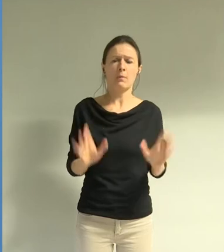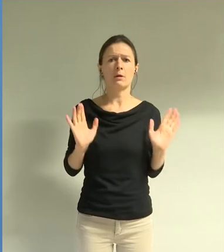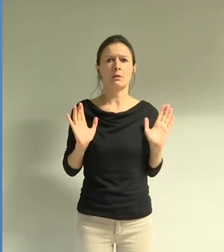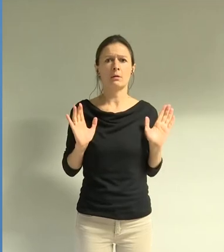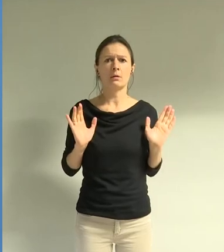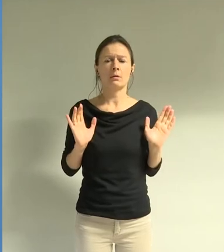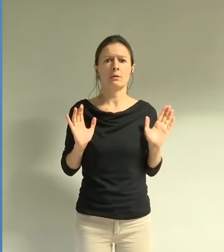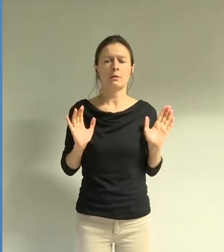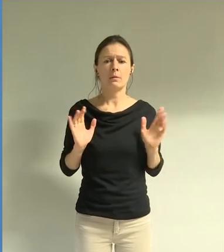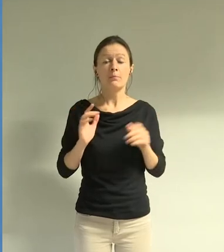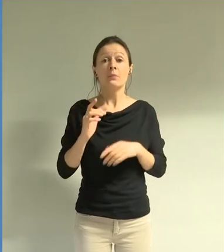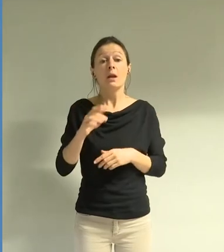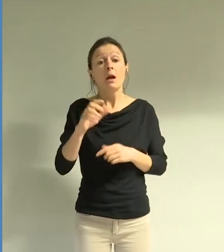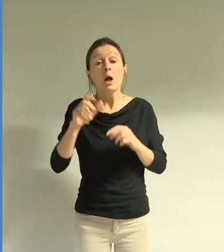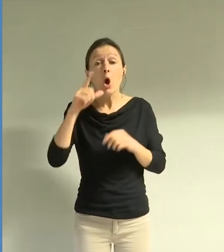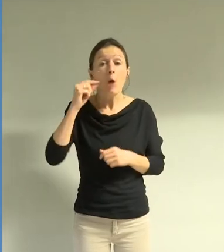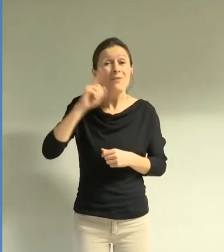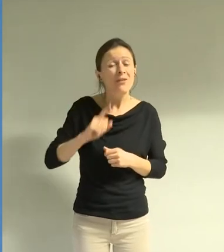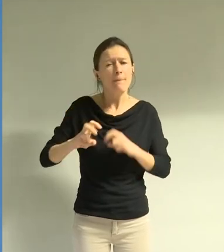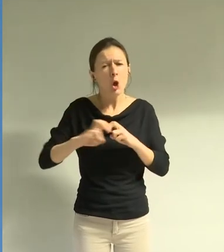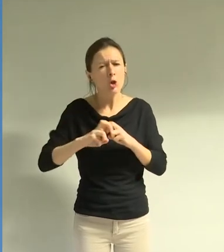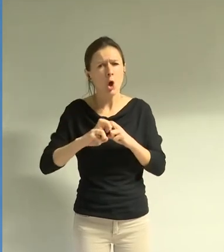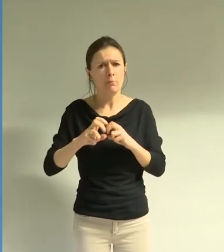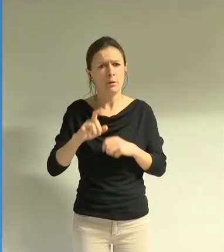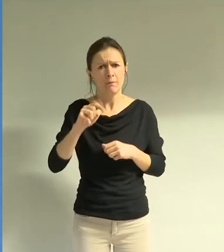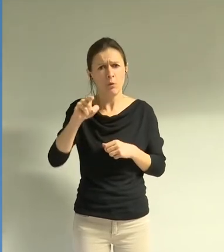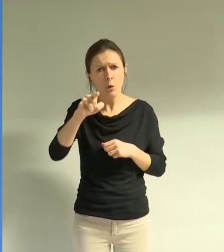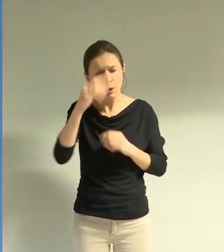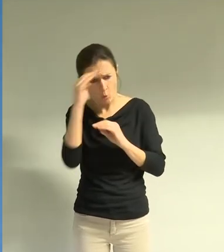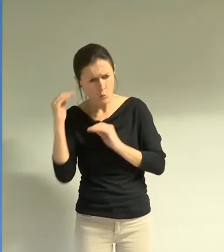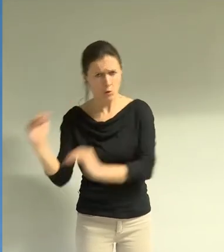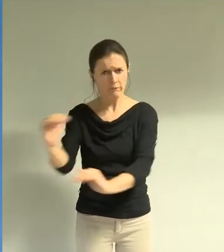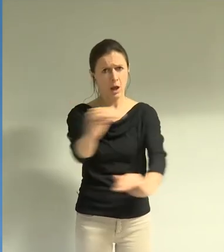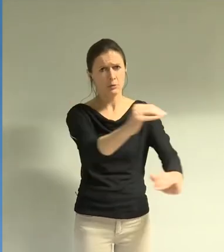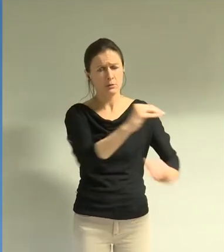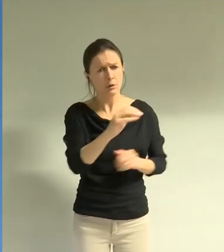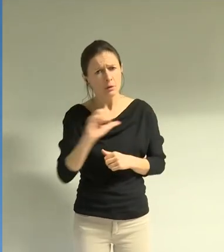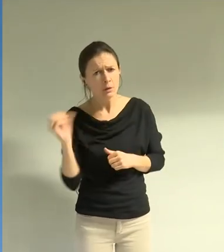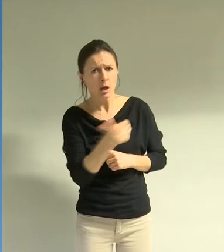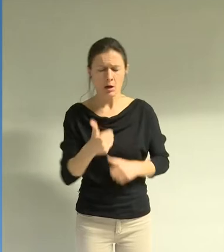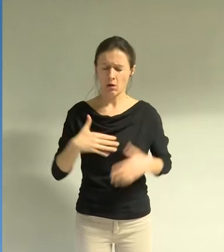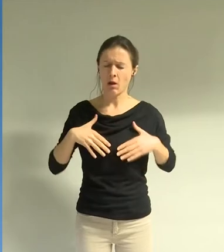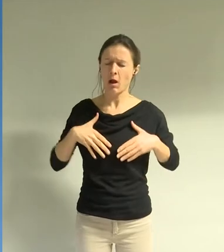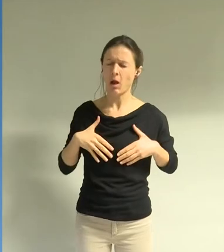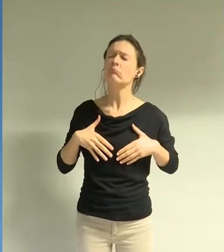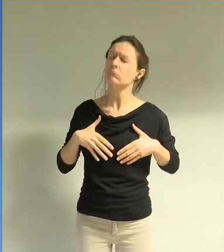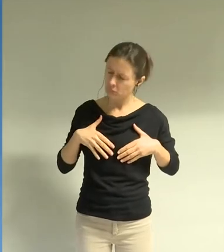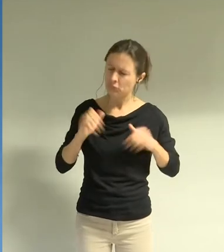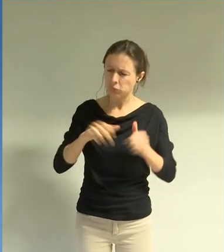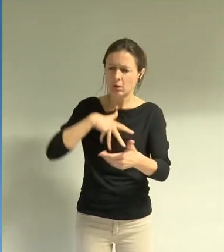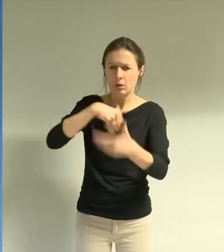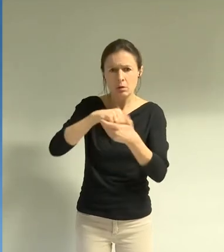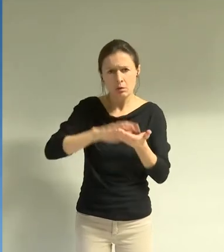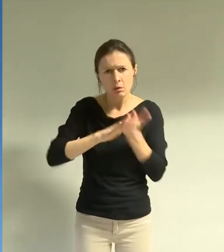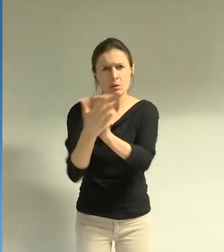confiance dans leur capacité à intégrer les enjeux de la transition écologique ils ont droit à être autonome